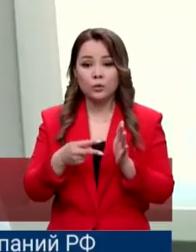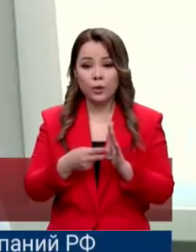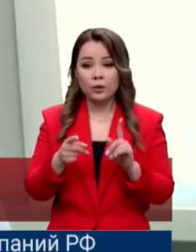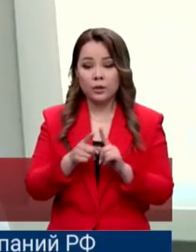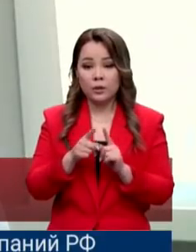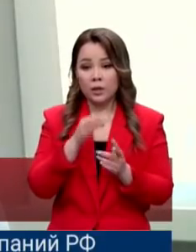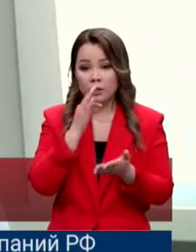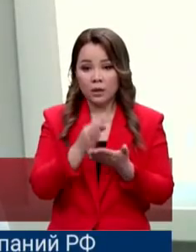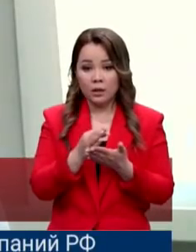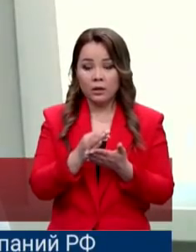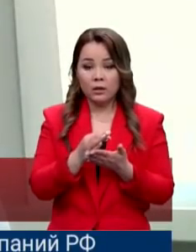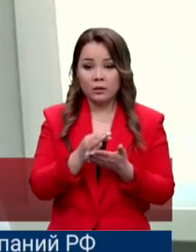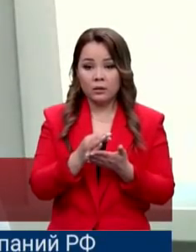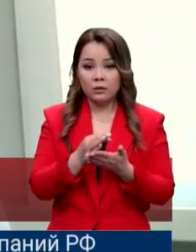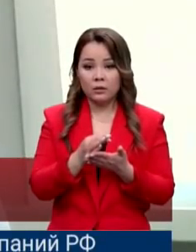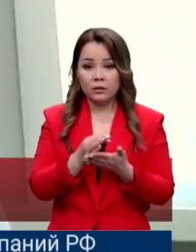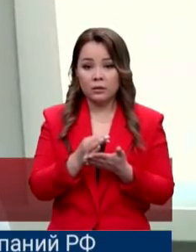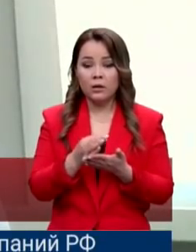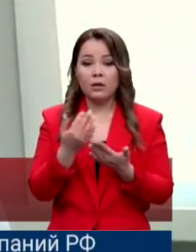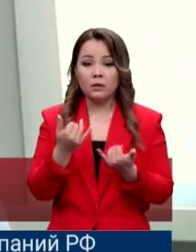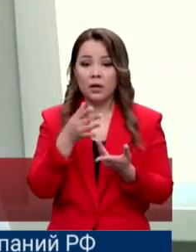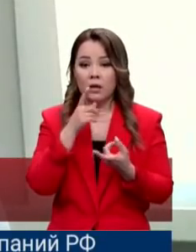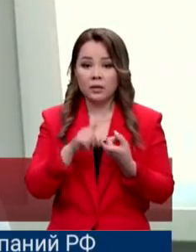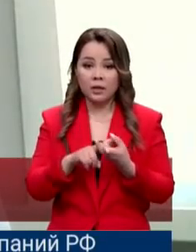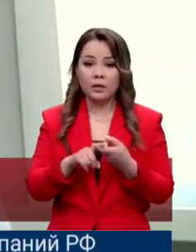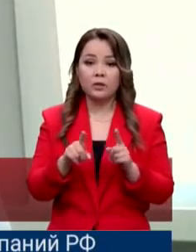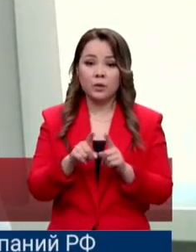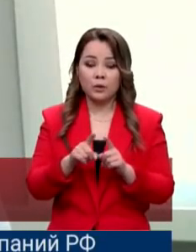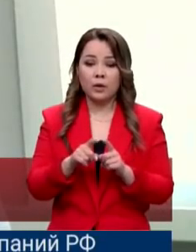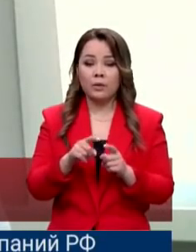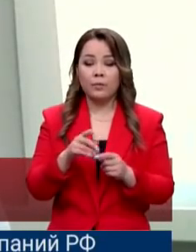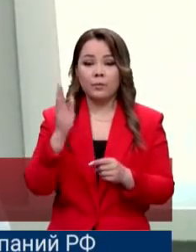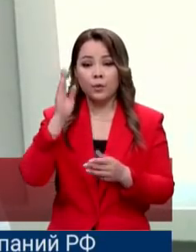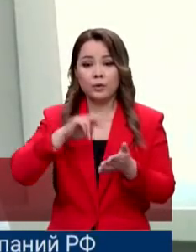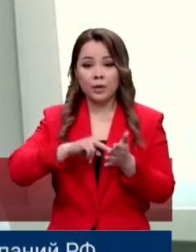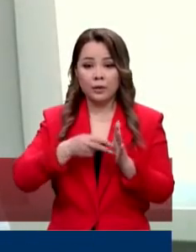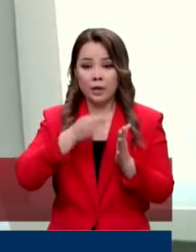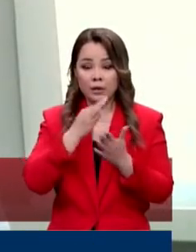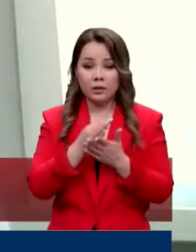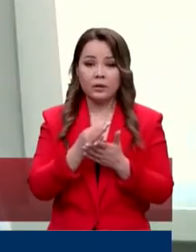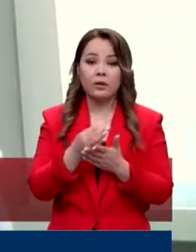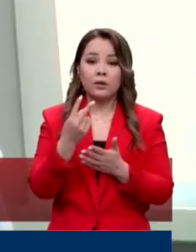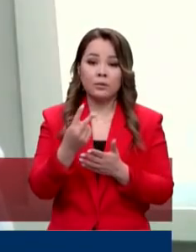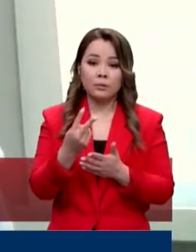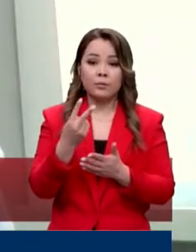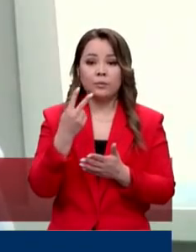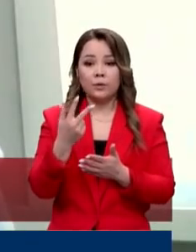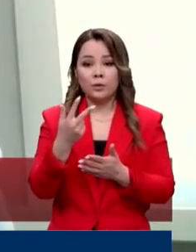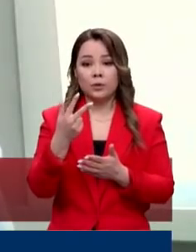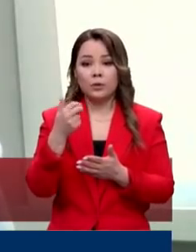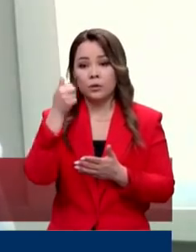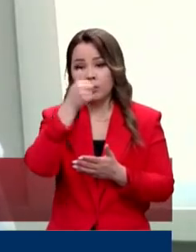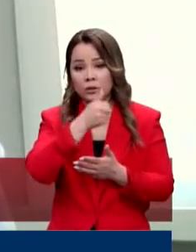деген болу мүмкін. Қазіргі кезде среднесрочный перспективаны алсақ, 1-2 жыл, 3 жыл